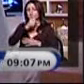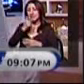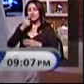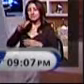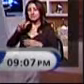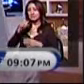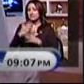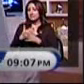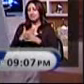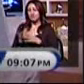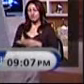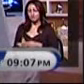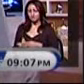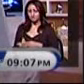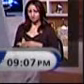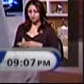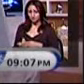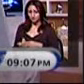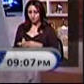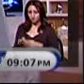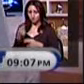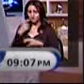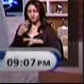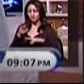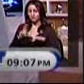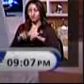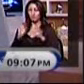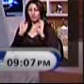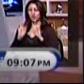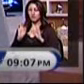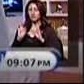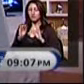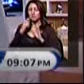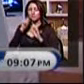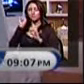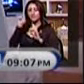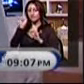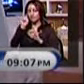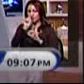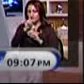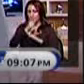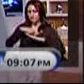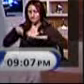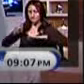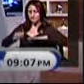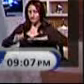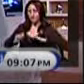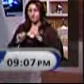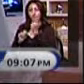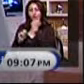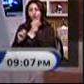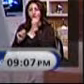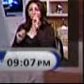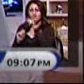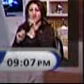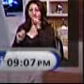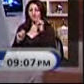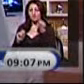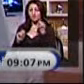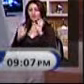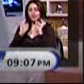اطلاقا ان انا افرض على القضاء اشياء في القضاء، في المنظومه القضائيه سلبيات. كتبنا عليها كتير جدا،